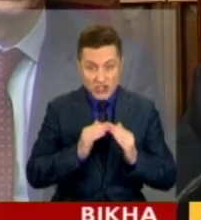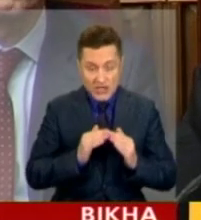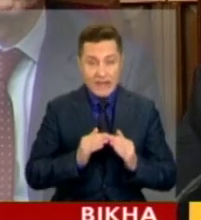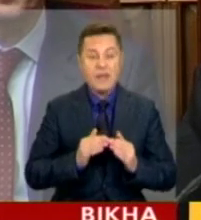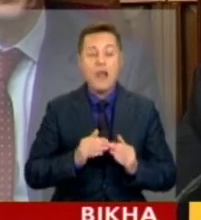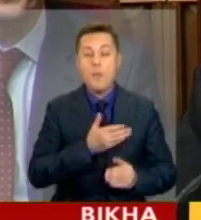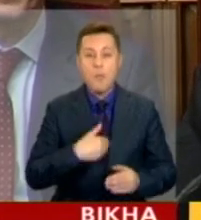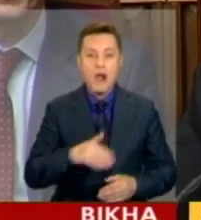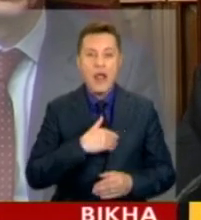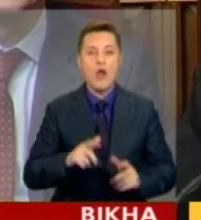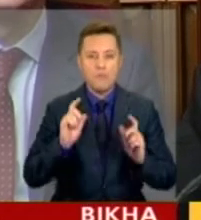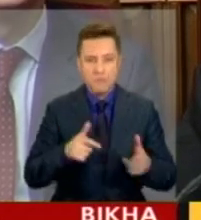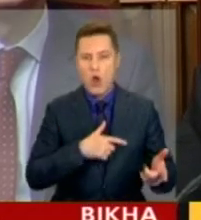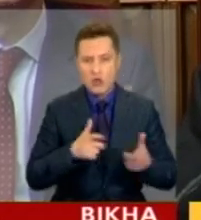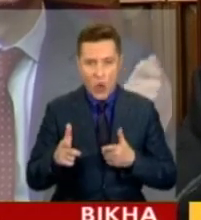готові